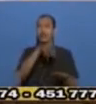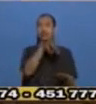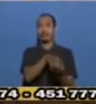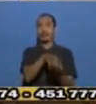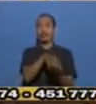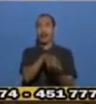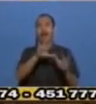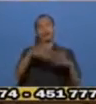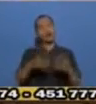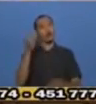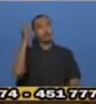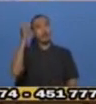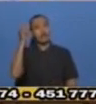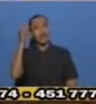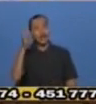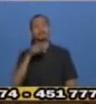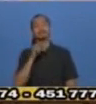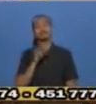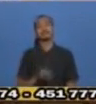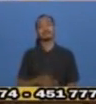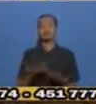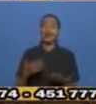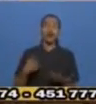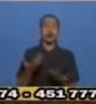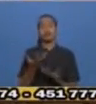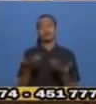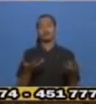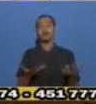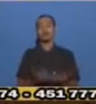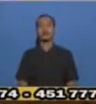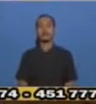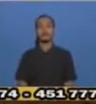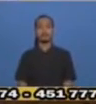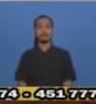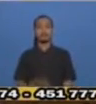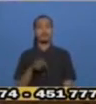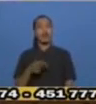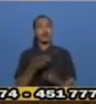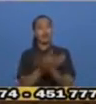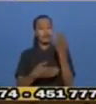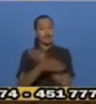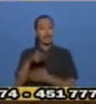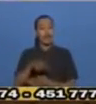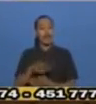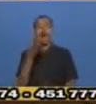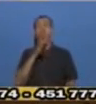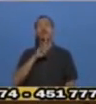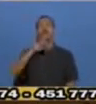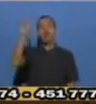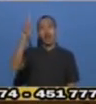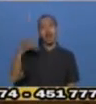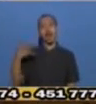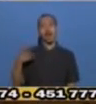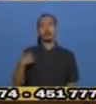kemudian untuk teman-teman disabilitas ini ya alhamdulillah dari berbagai pihak mempunyai empati. Artinya kami